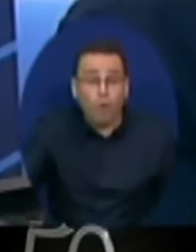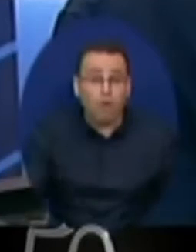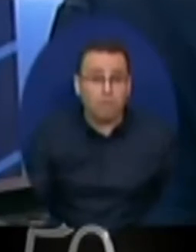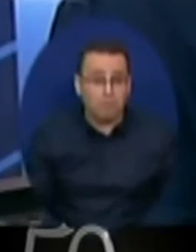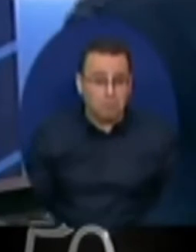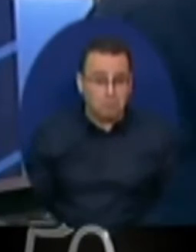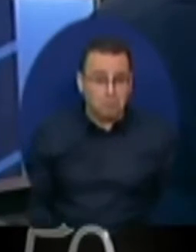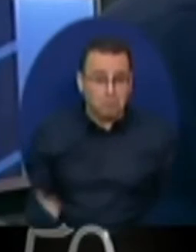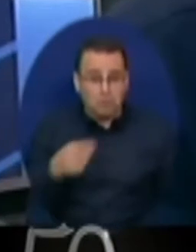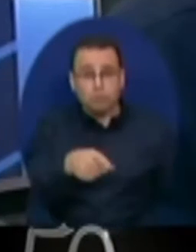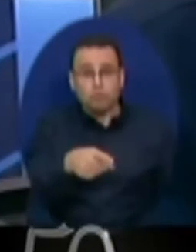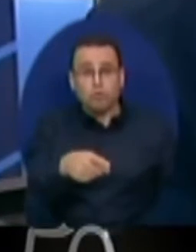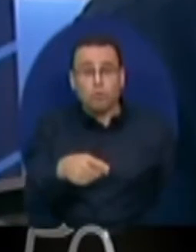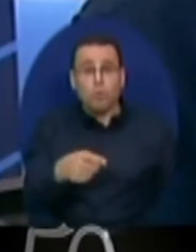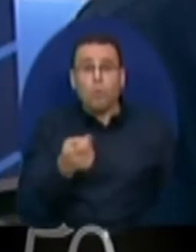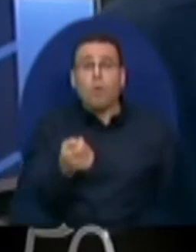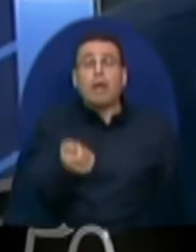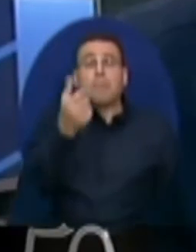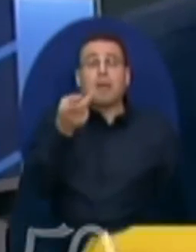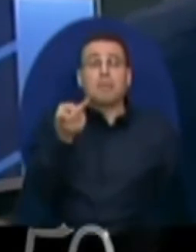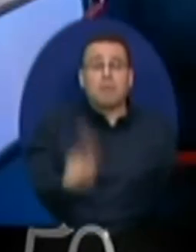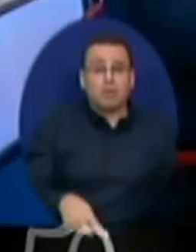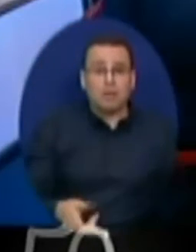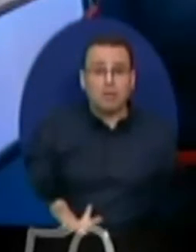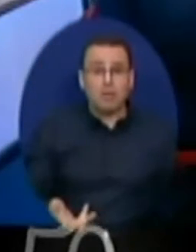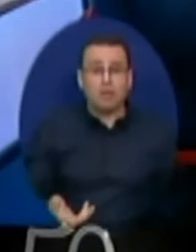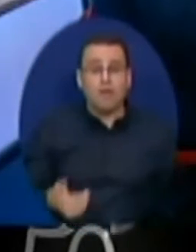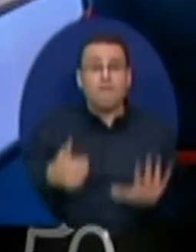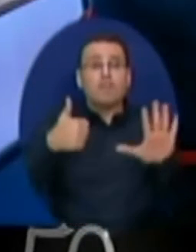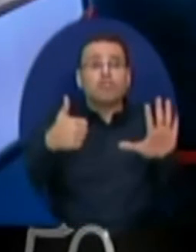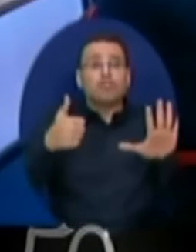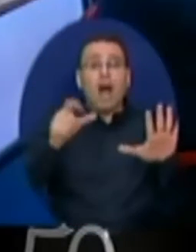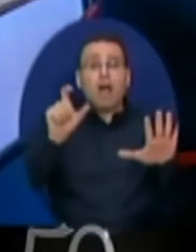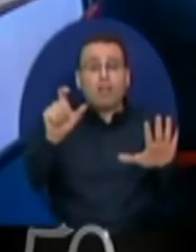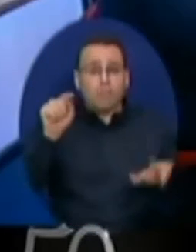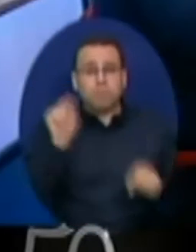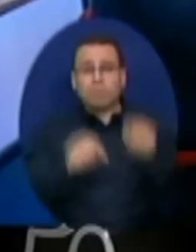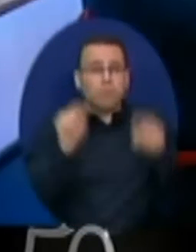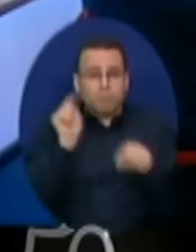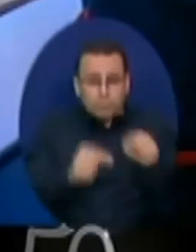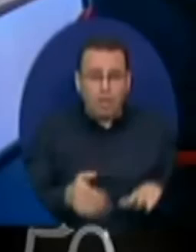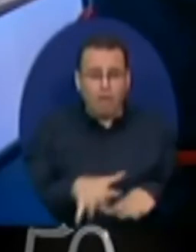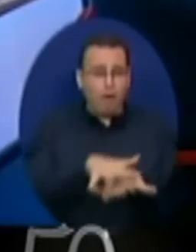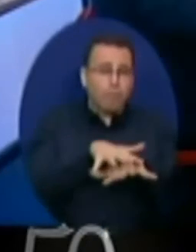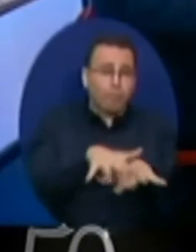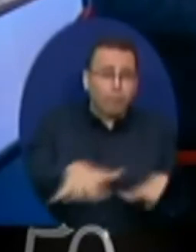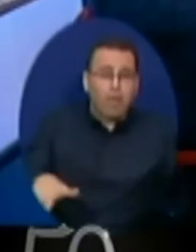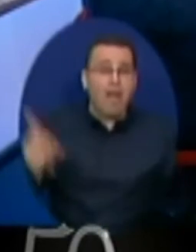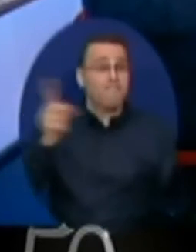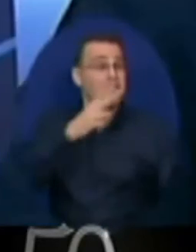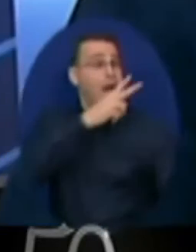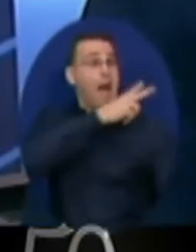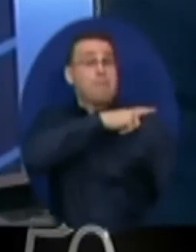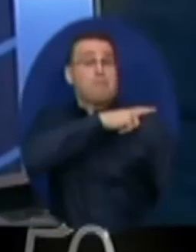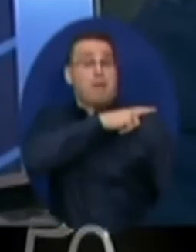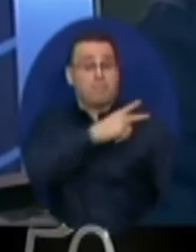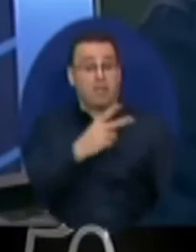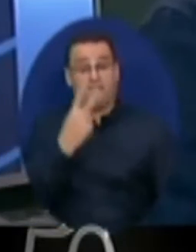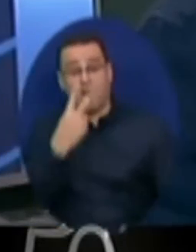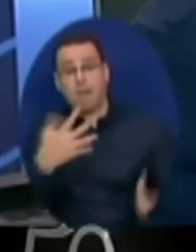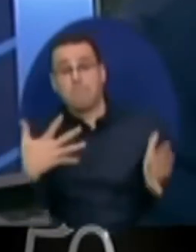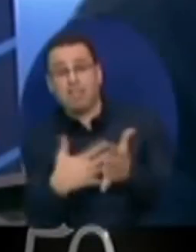מחבל שהוא חצי הרוג ולא מסכן אף אחד. שישה קליעים כבר פגעו בו. עם שלולית דם, שהממם כבר בדק שאין